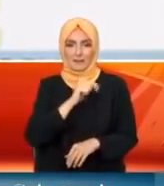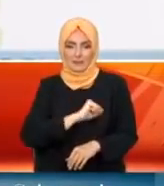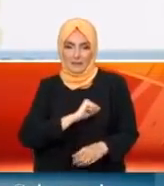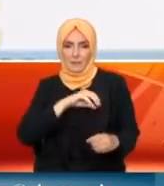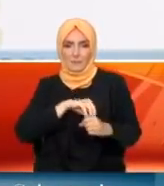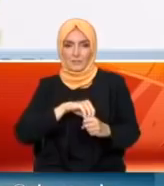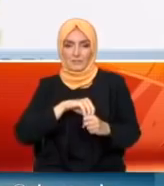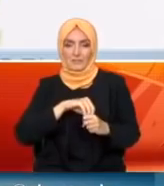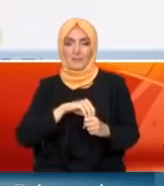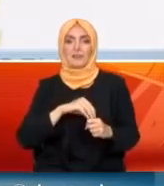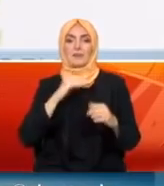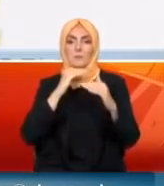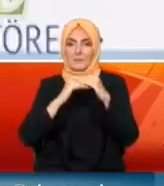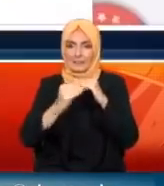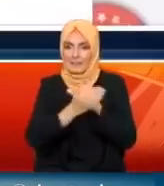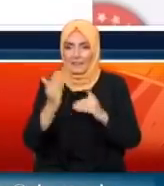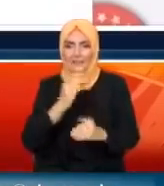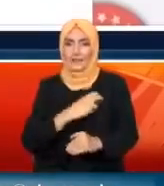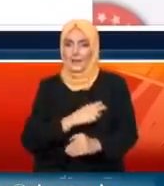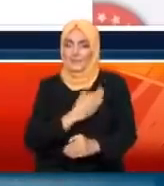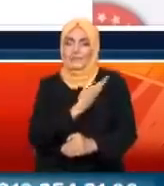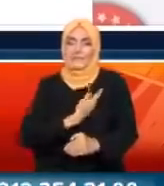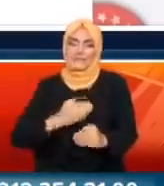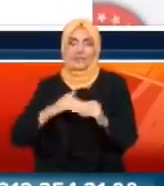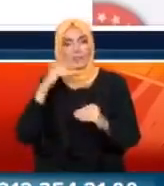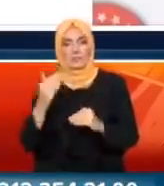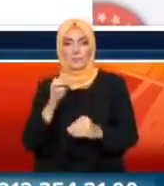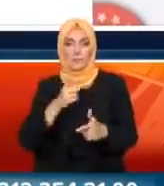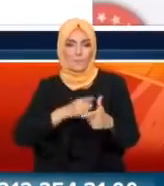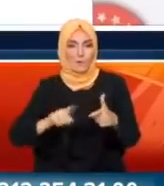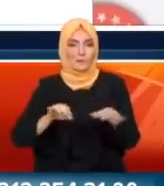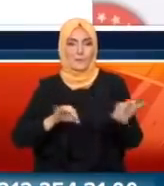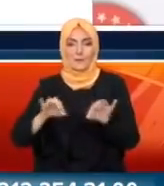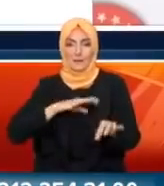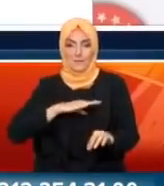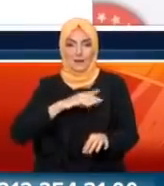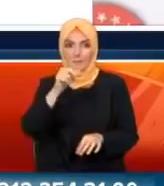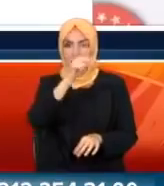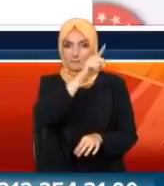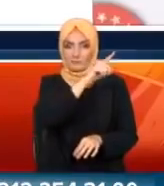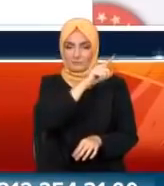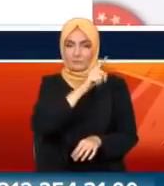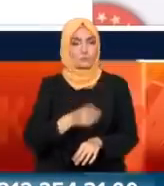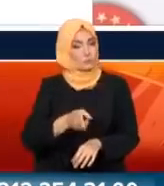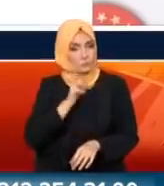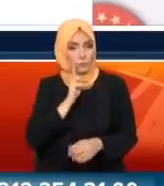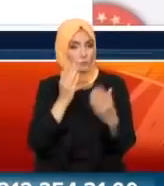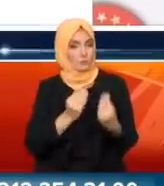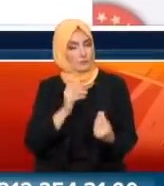ve millet aşkı dışında hevesler, projeler, planlar barındıranlar eninde